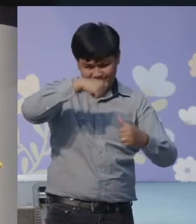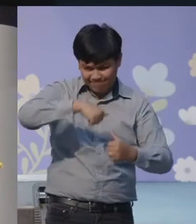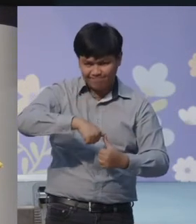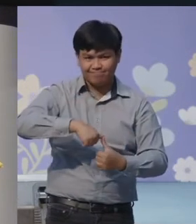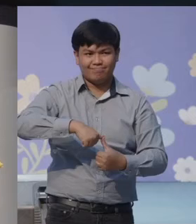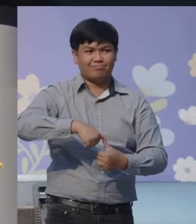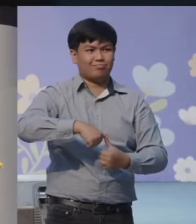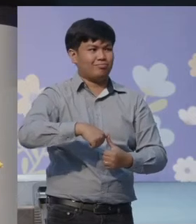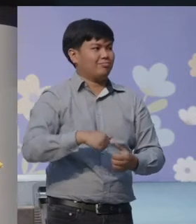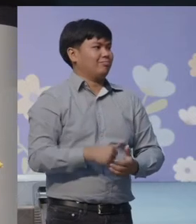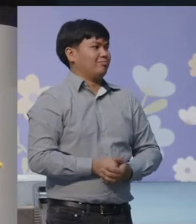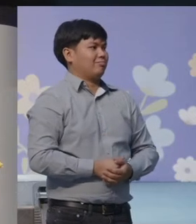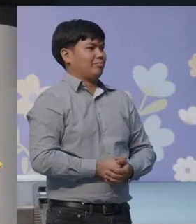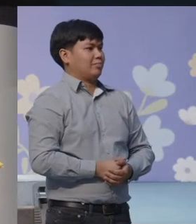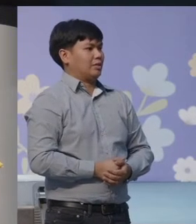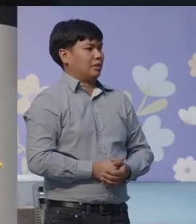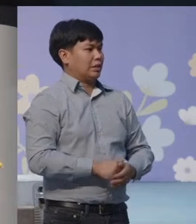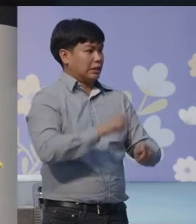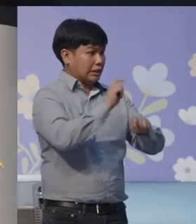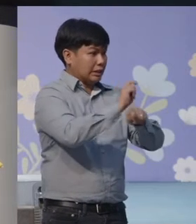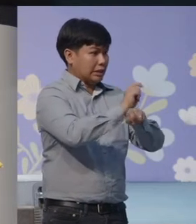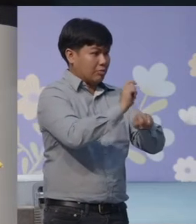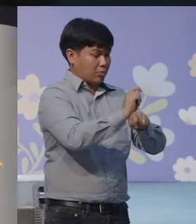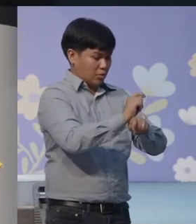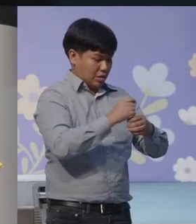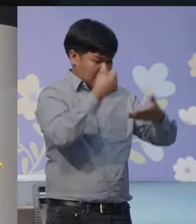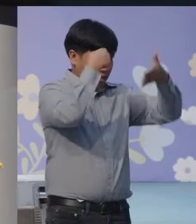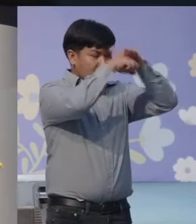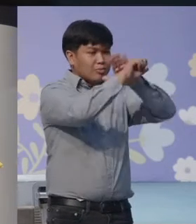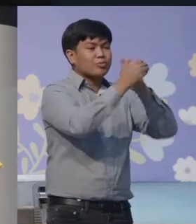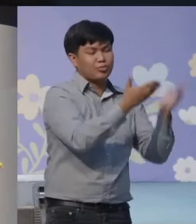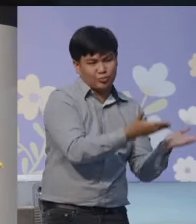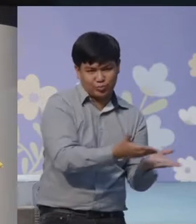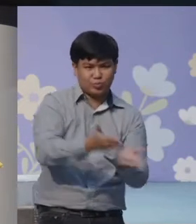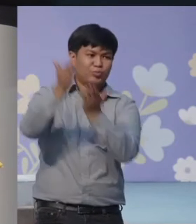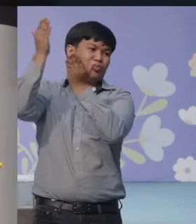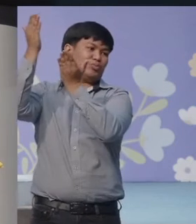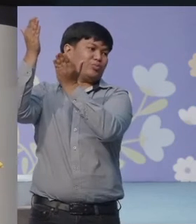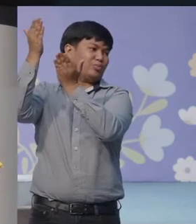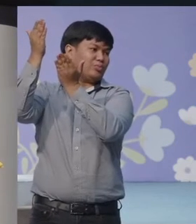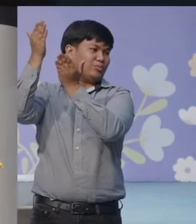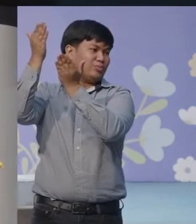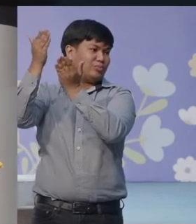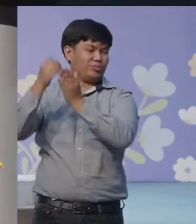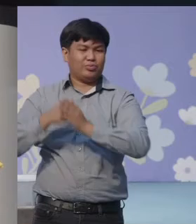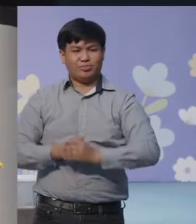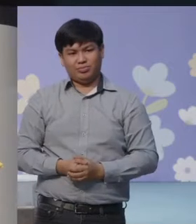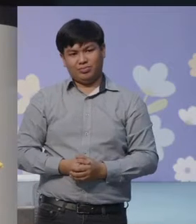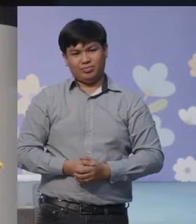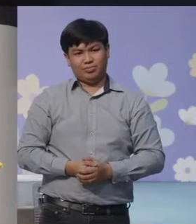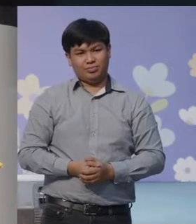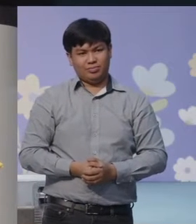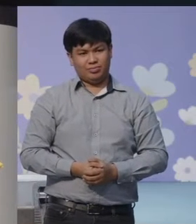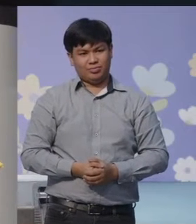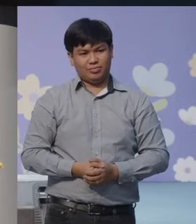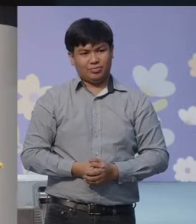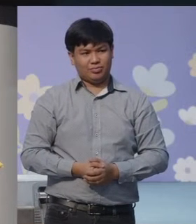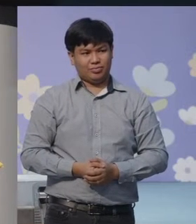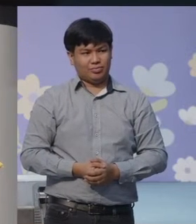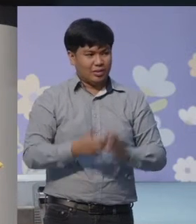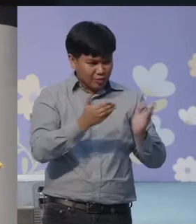Dilanan niya sa templo si Samuel. Yung